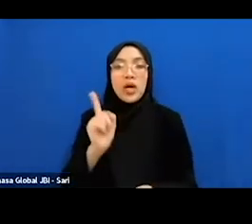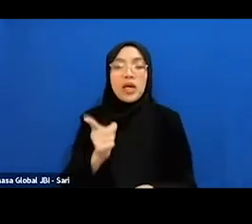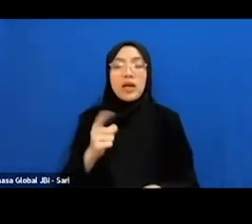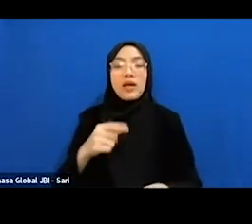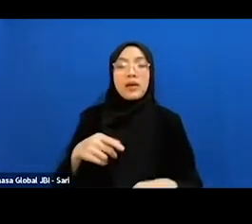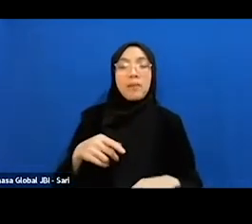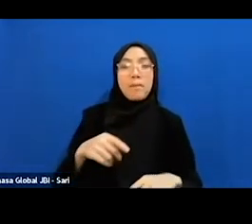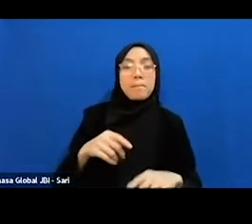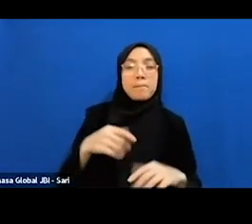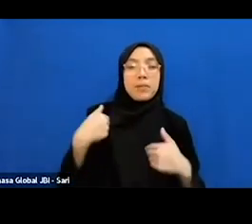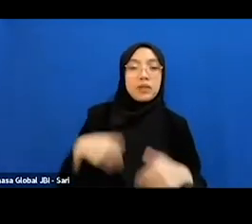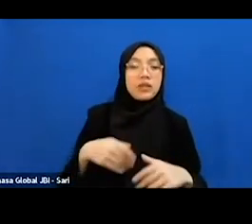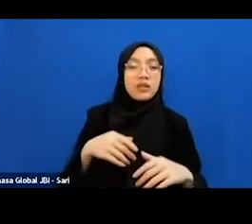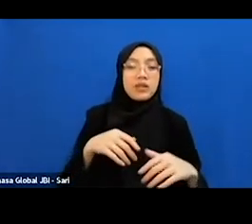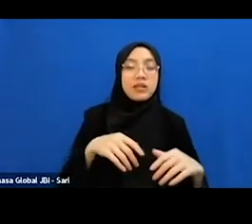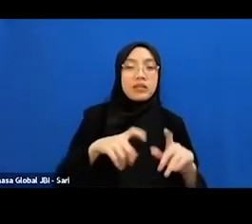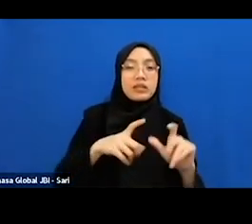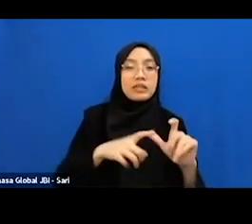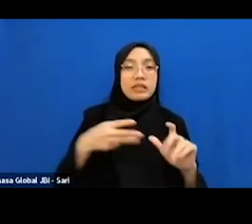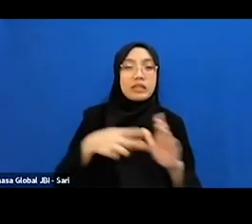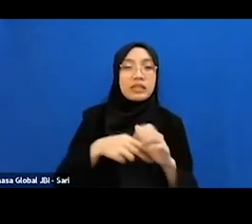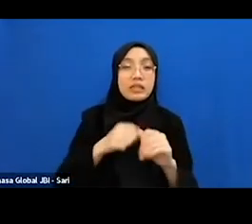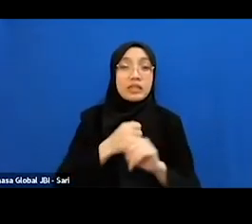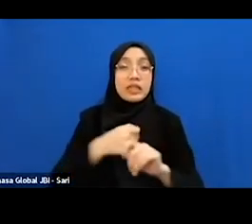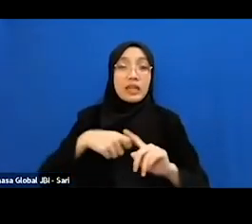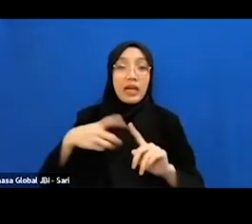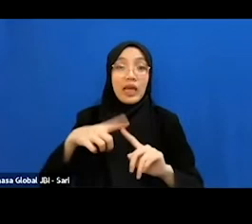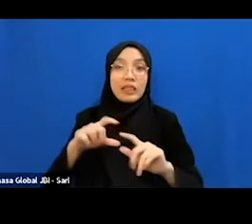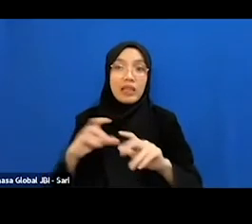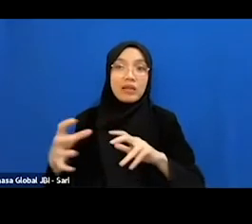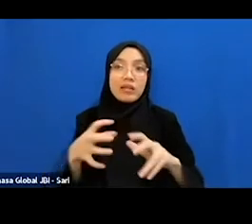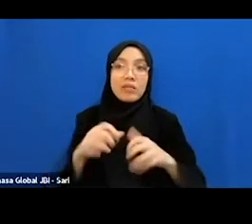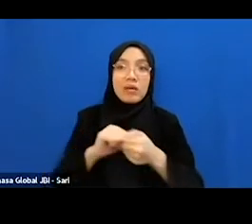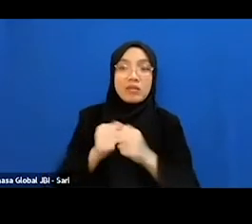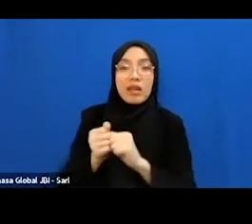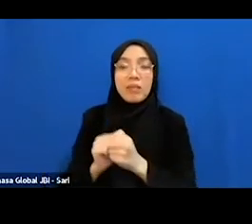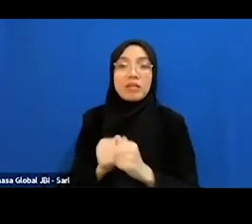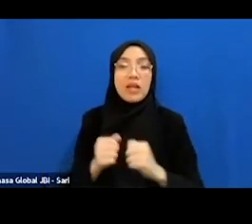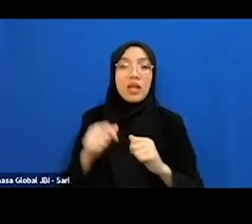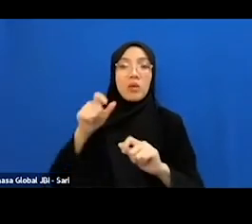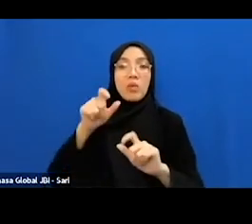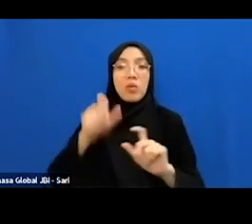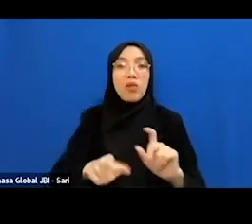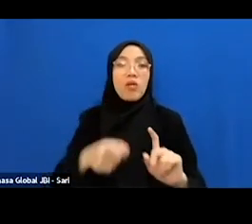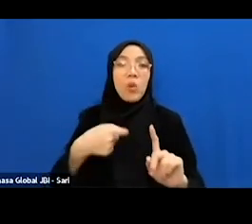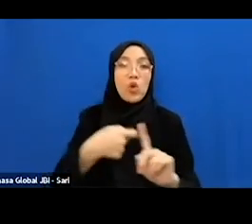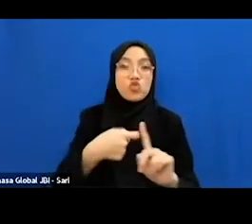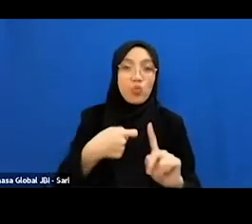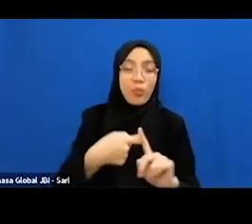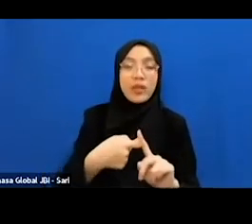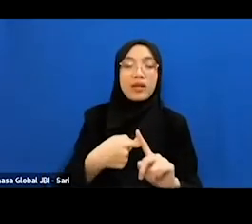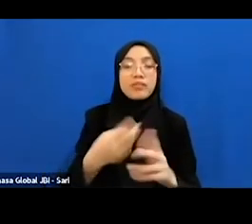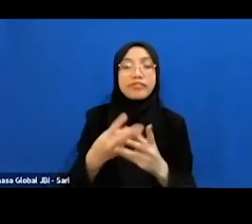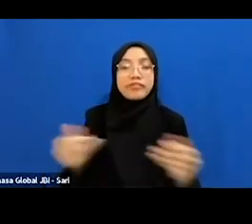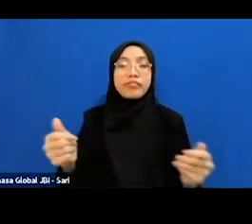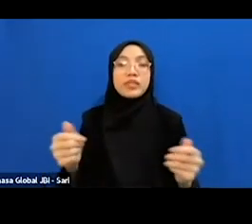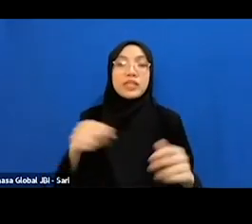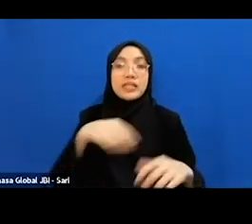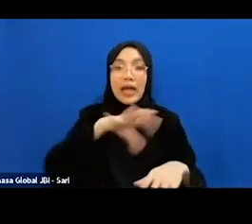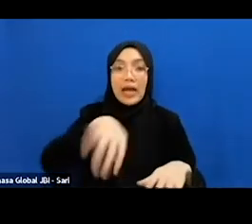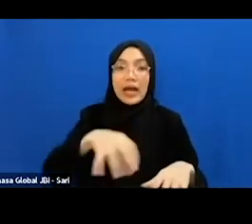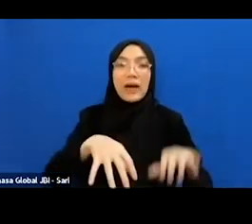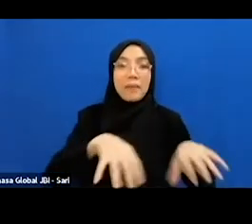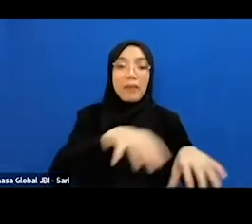penyelesaian sengketa konsumen yang ada di daerah-daerah Kabupaten Kota tekan dan di tataran